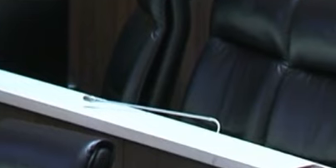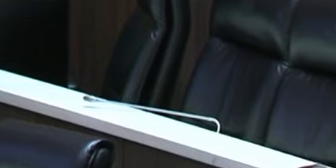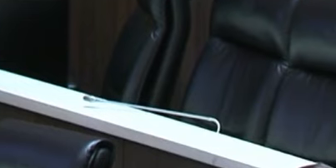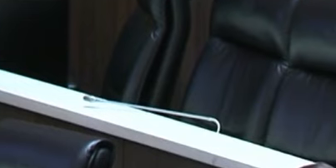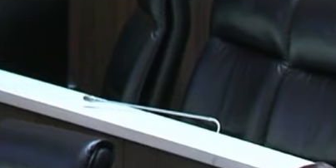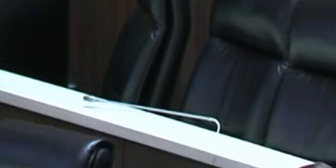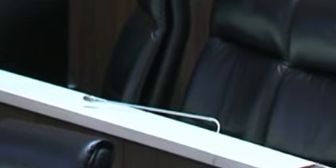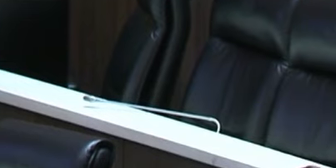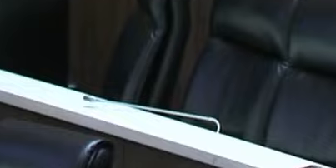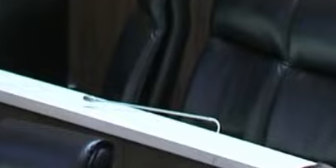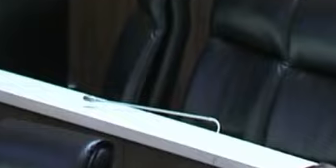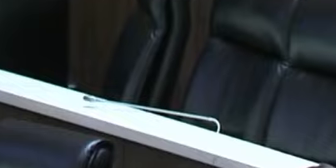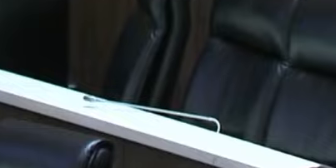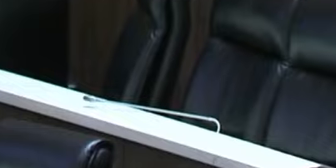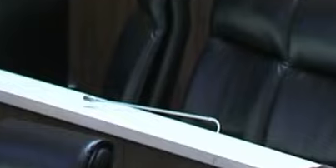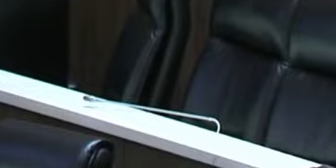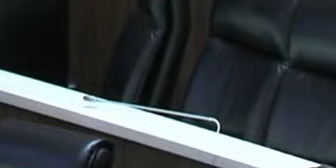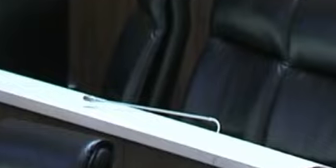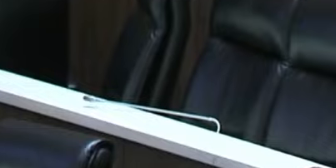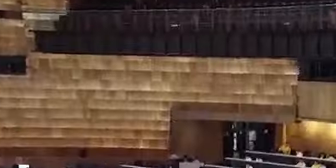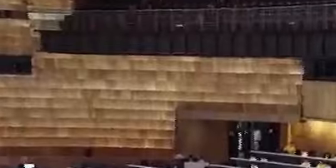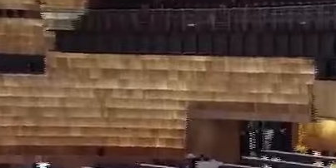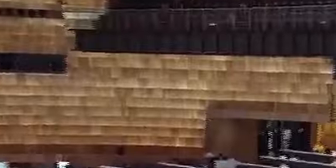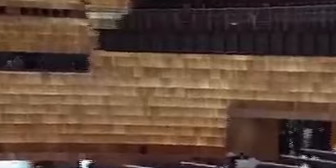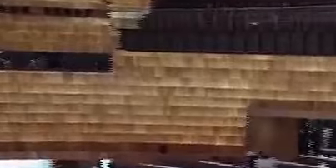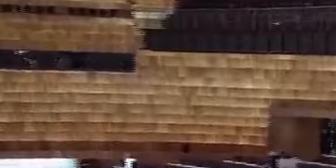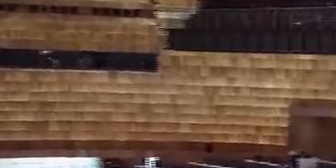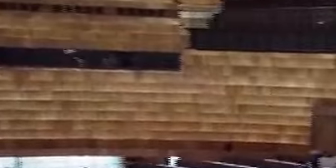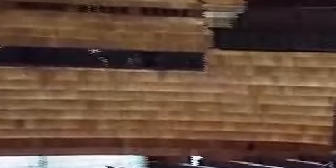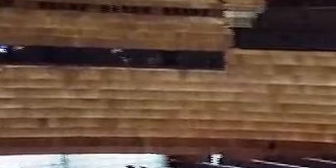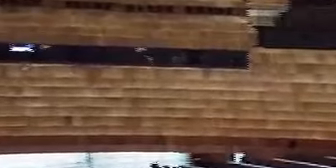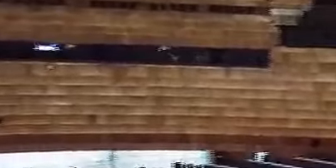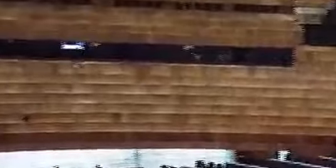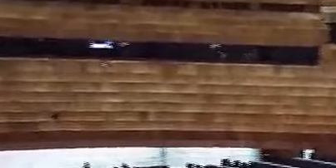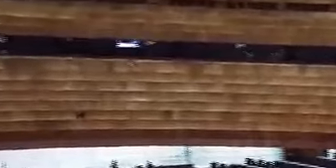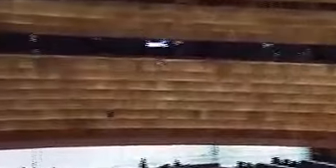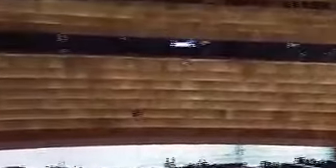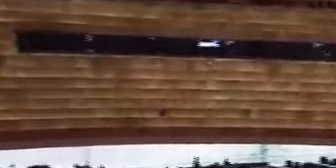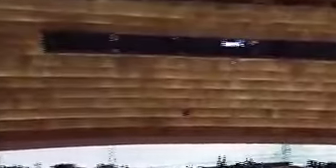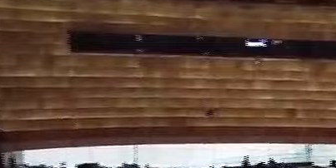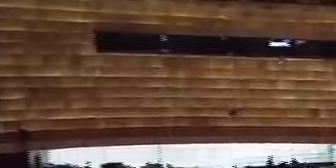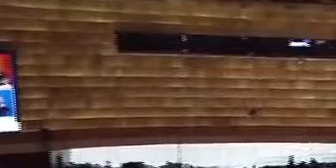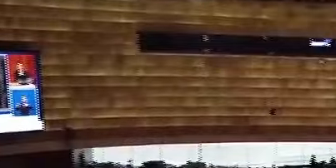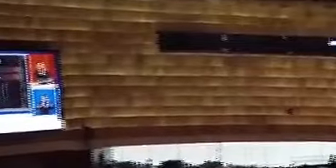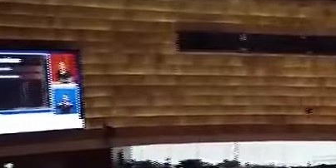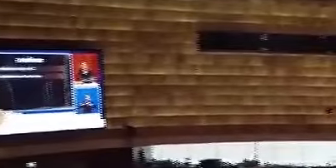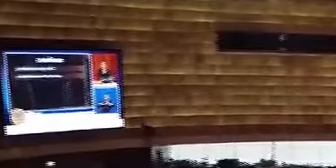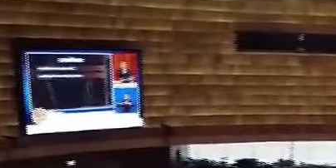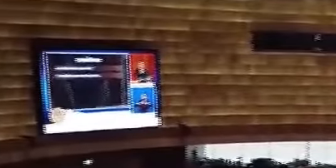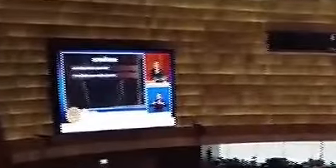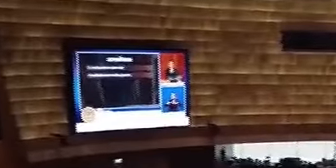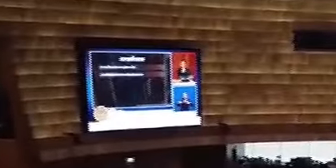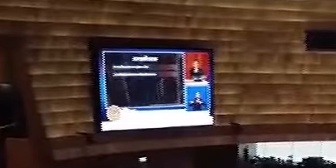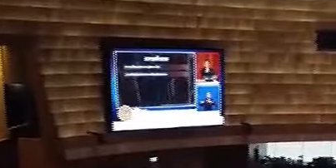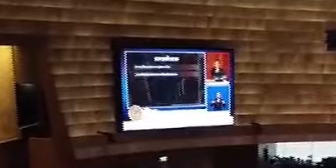าใจในสิ่งที่เราจะนำเสนอเนี่ยมันจะออกอาการด้วยน้ำเสียงนะครับแล้วก็ลีลาท่าท